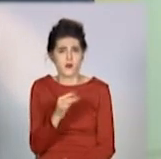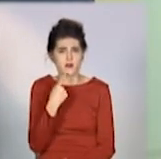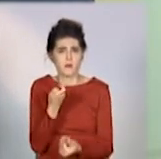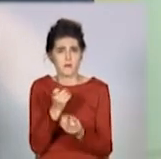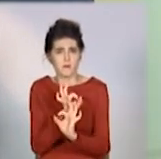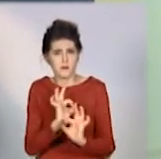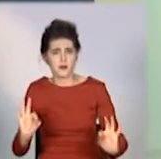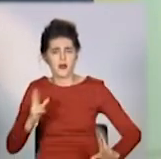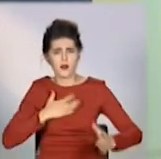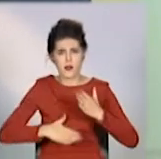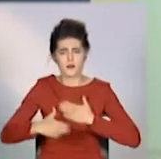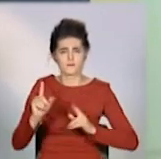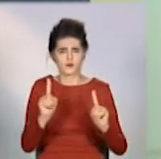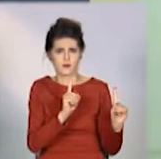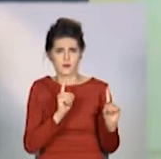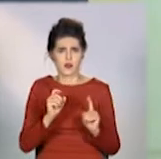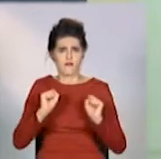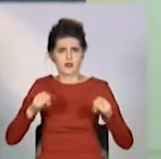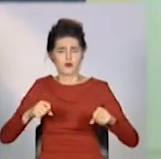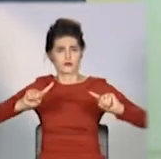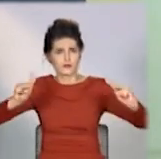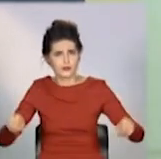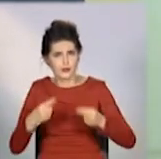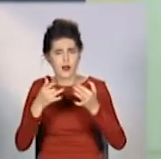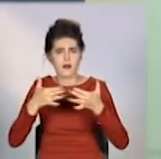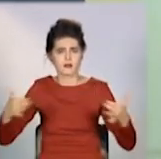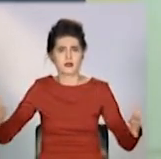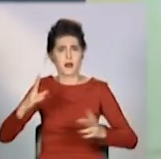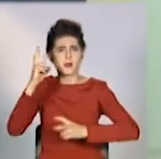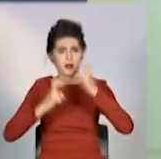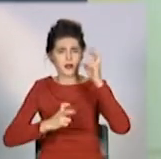прекрасно радует то, что крупные предприятия города